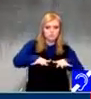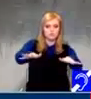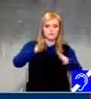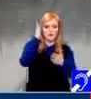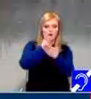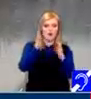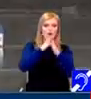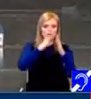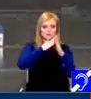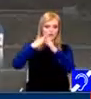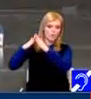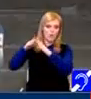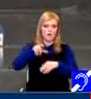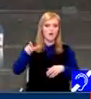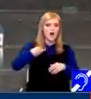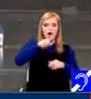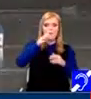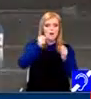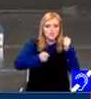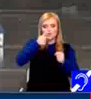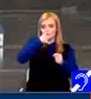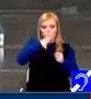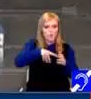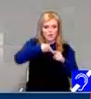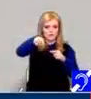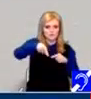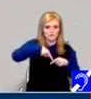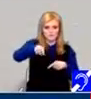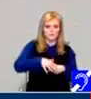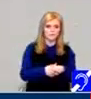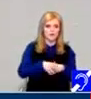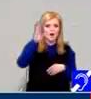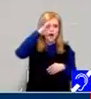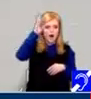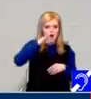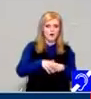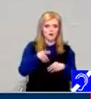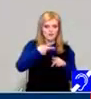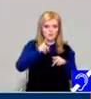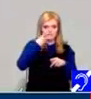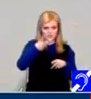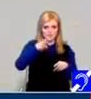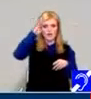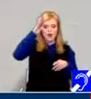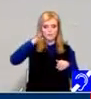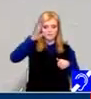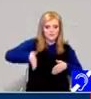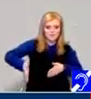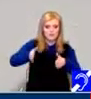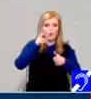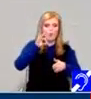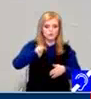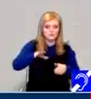a fost acoperit de ape și nicio mașină nu mai poate trece. Apa a ajuns pe un drum județean, este drumul pe care ne aflăm și noi în acest moment, practic